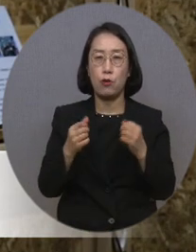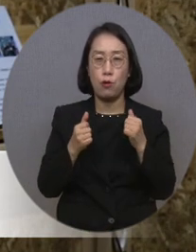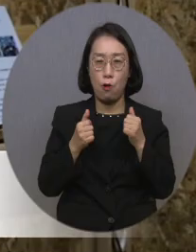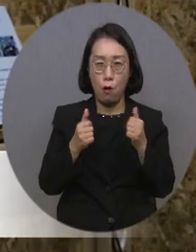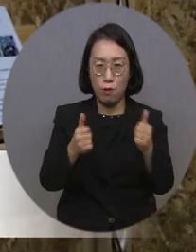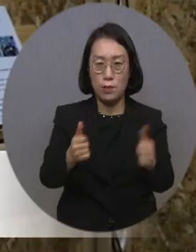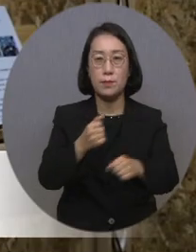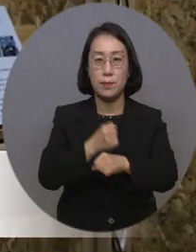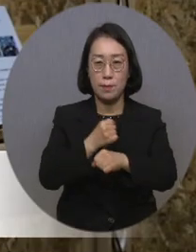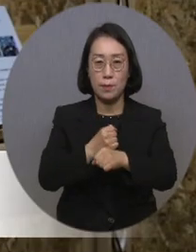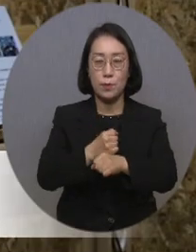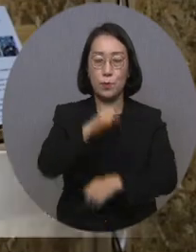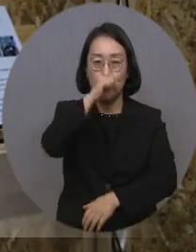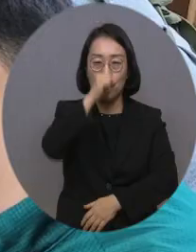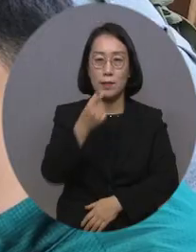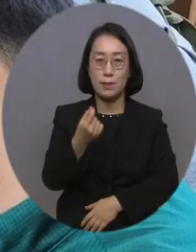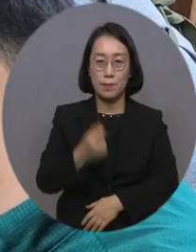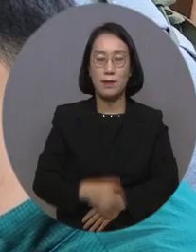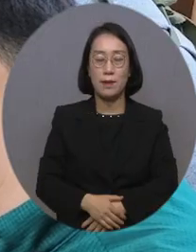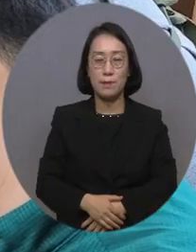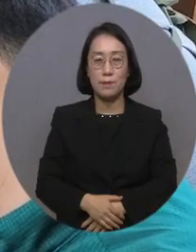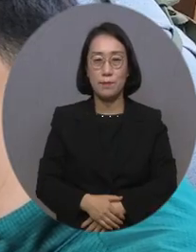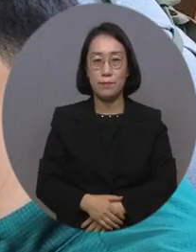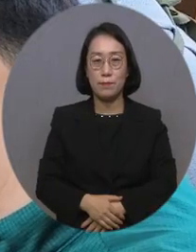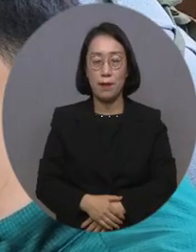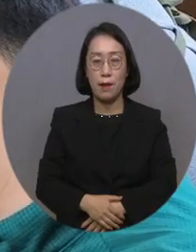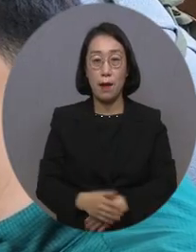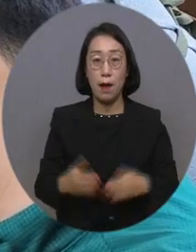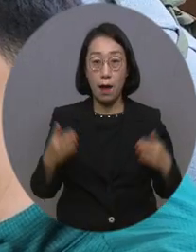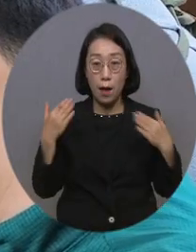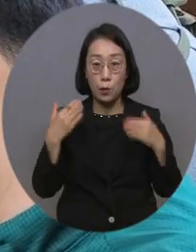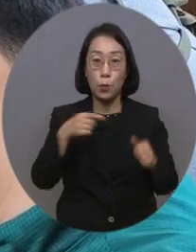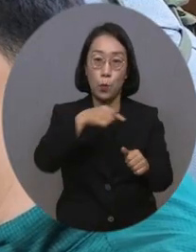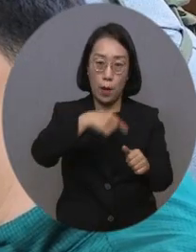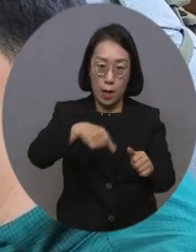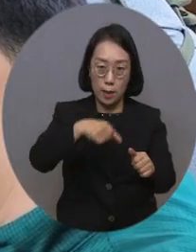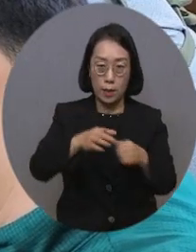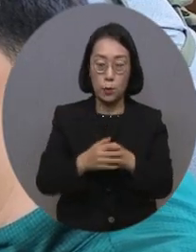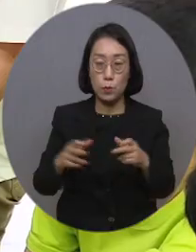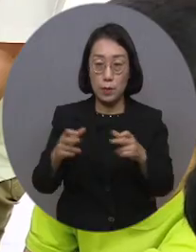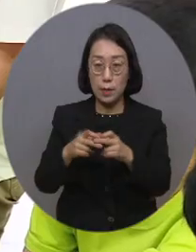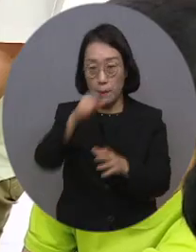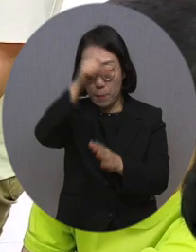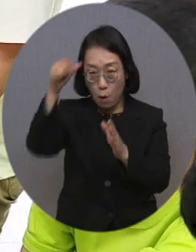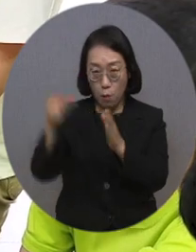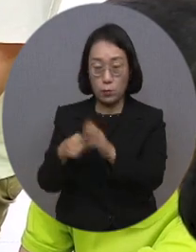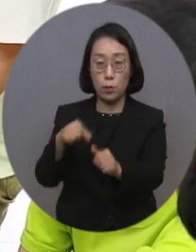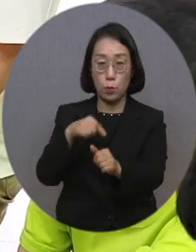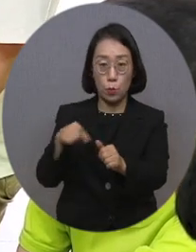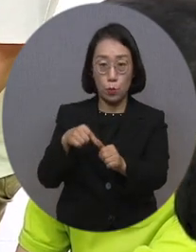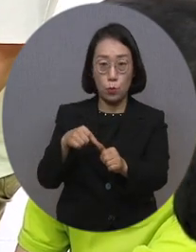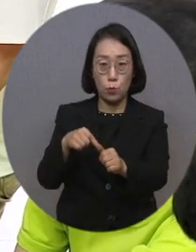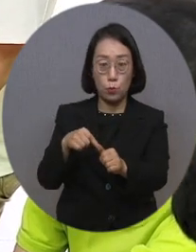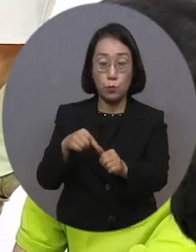할 수 있었으면 좋겠습니다 꿈 강의와 장애인 평